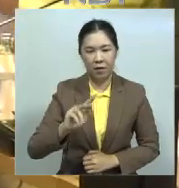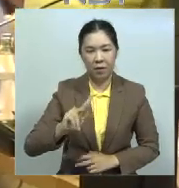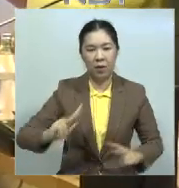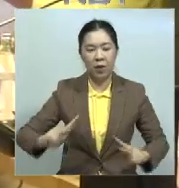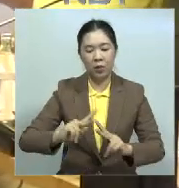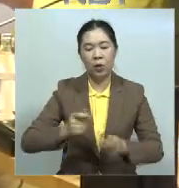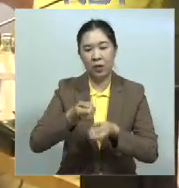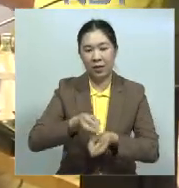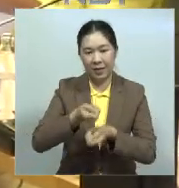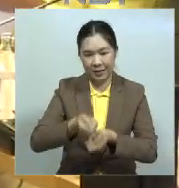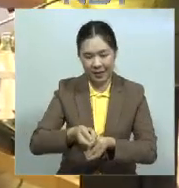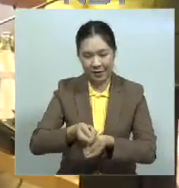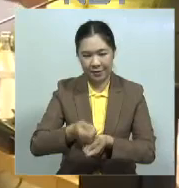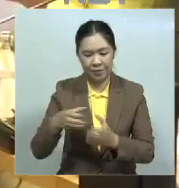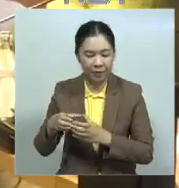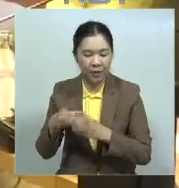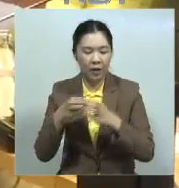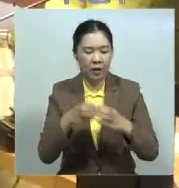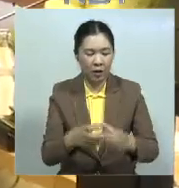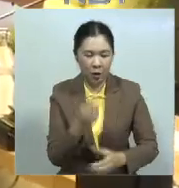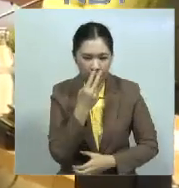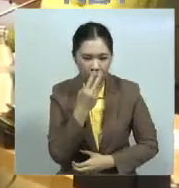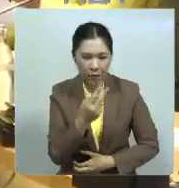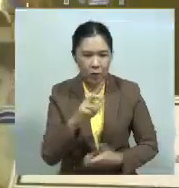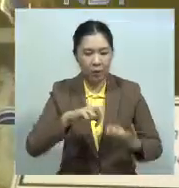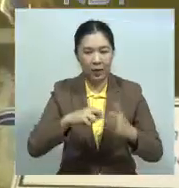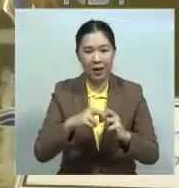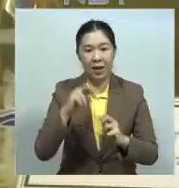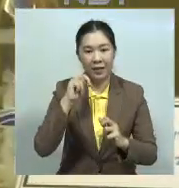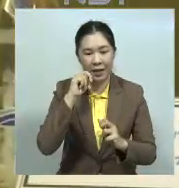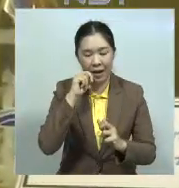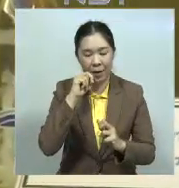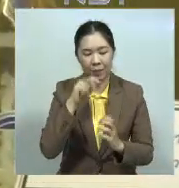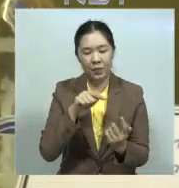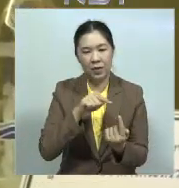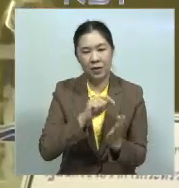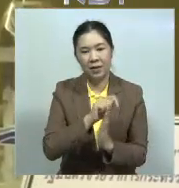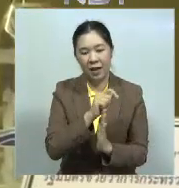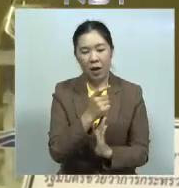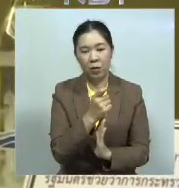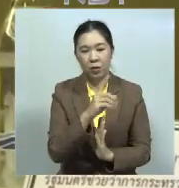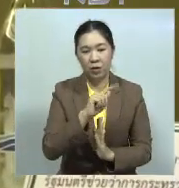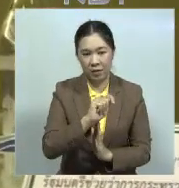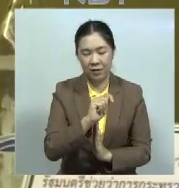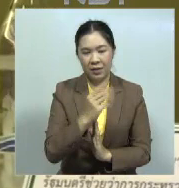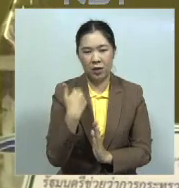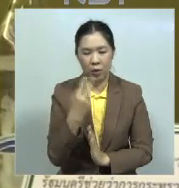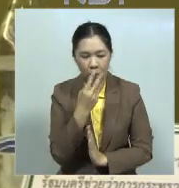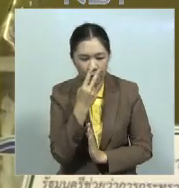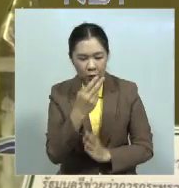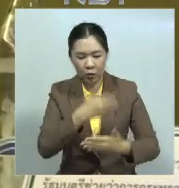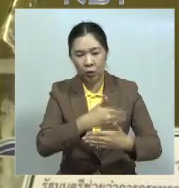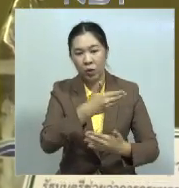ตรและสหกรณ์ก็จะลงพื้นที่ติดตามสถานการณ์น้ำนะคะไปทั้งที่จังหวัดตากและจังหวัดอุตรดิตถ์รับฟังสถานการณ์น้ำ